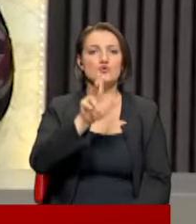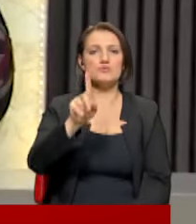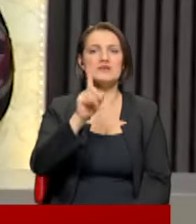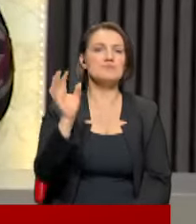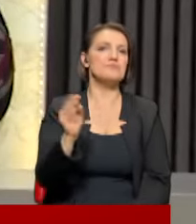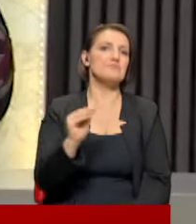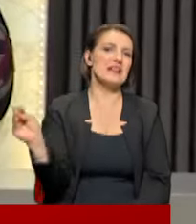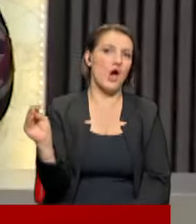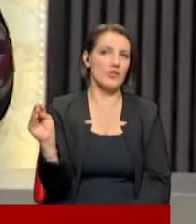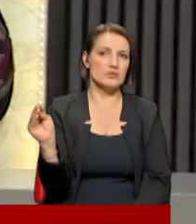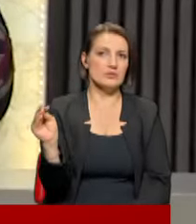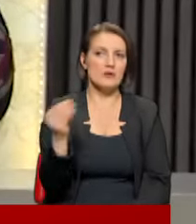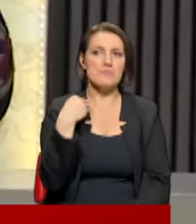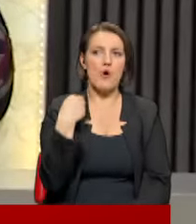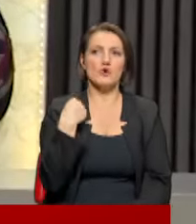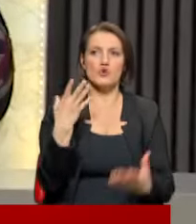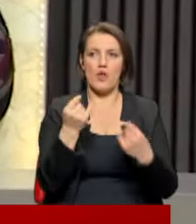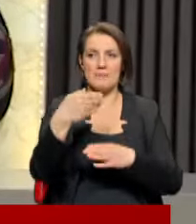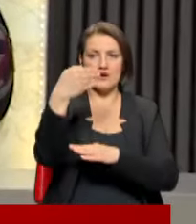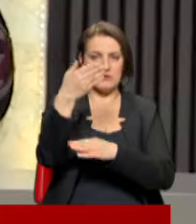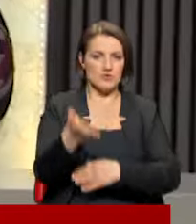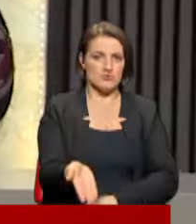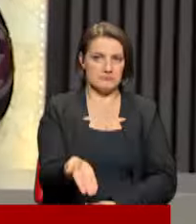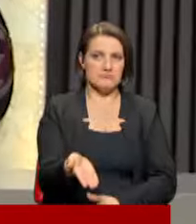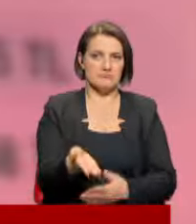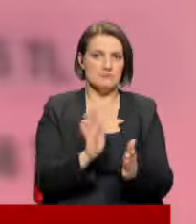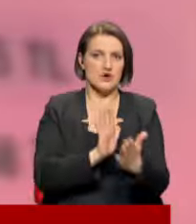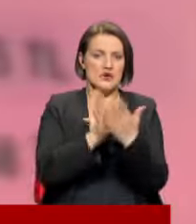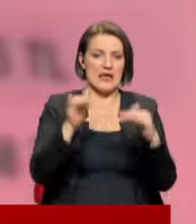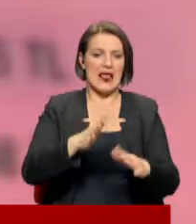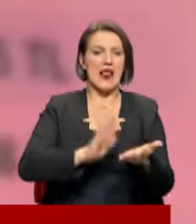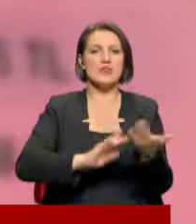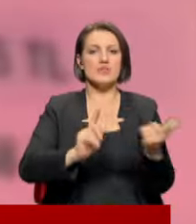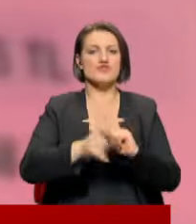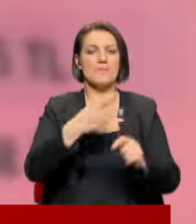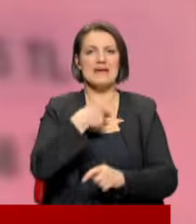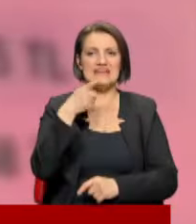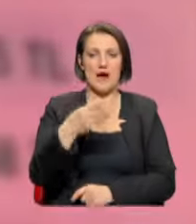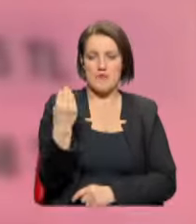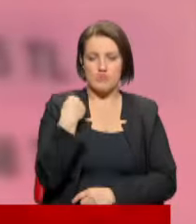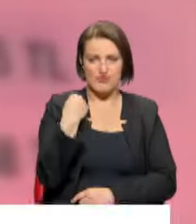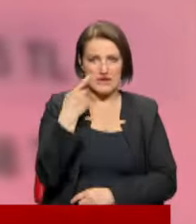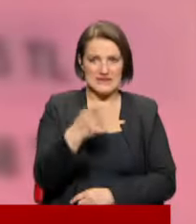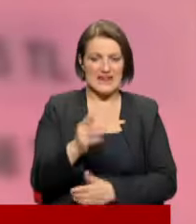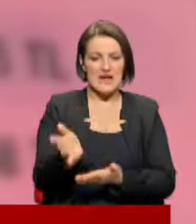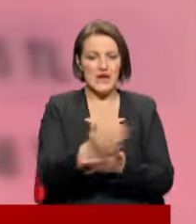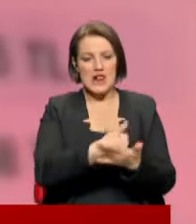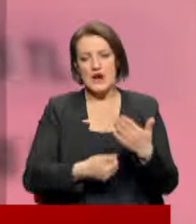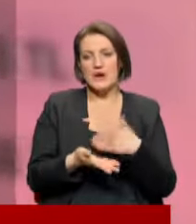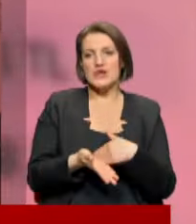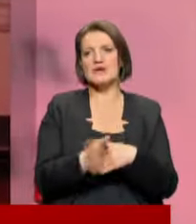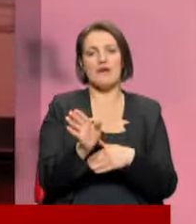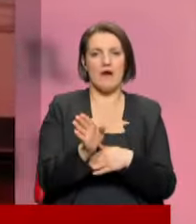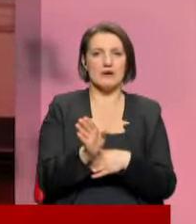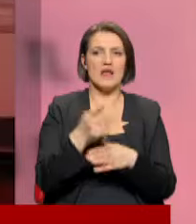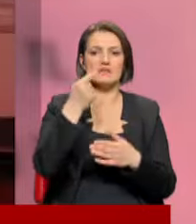431 milyon borcu olan bir kurumla karşı karşıya geldim. El değiştiren belediyeler borçlarını, gelirlerini,